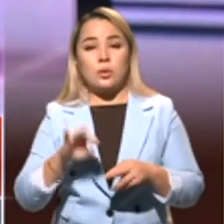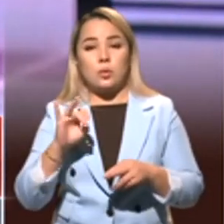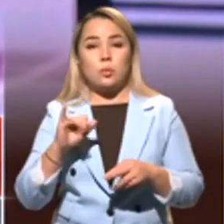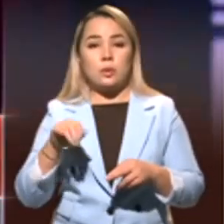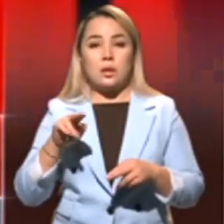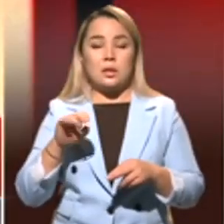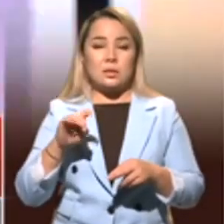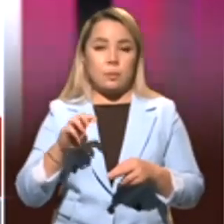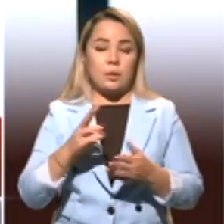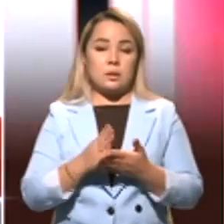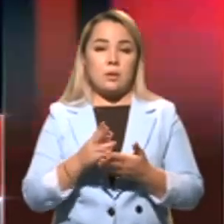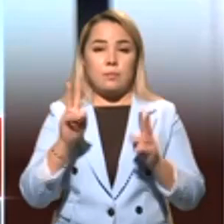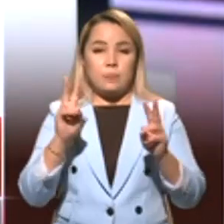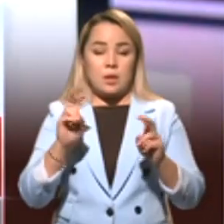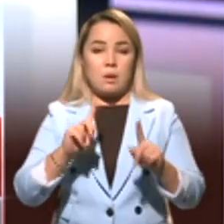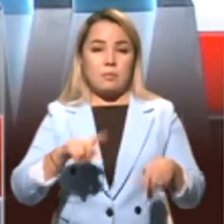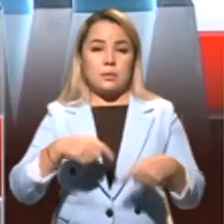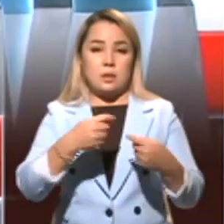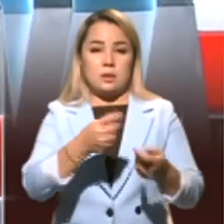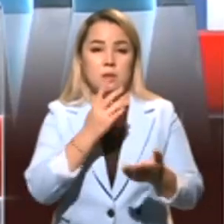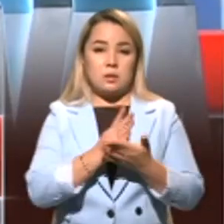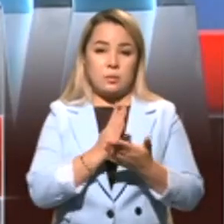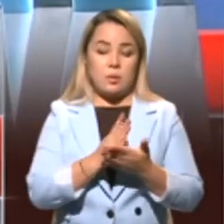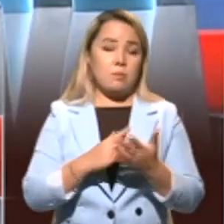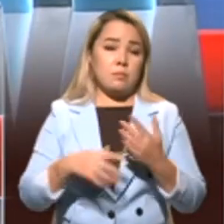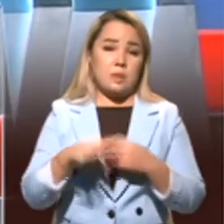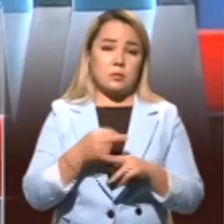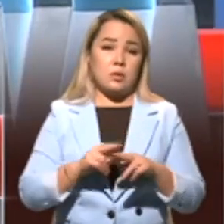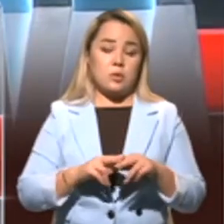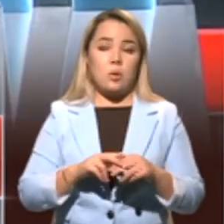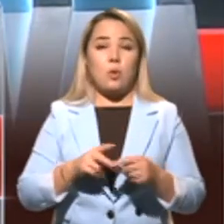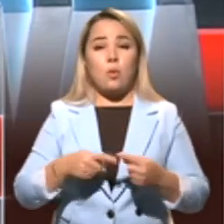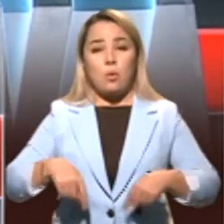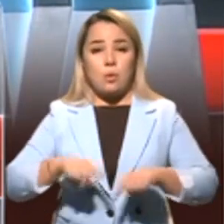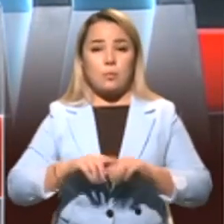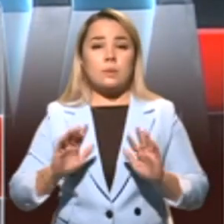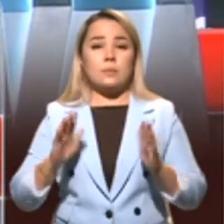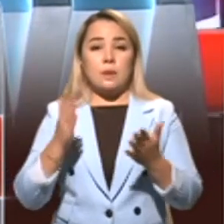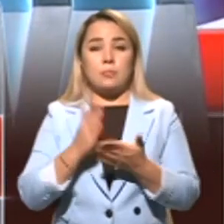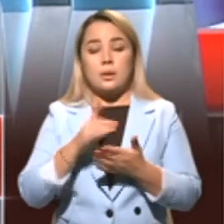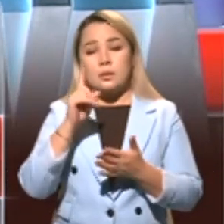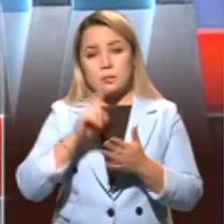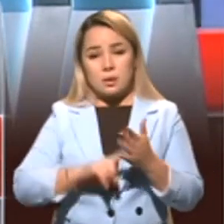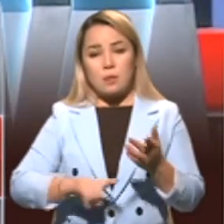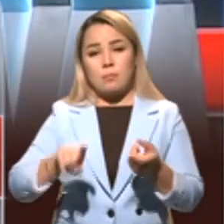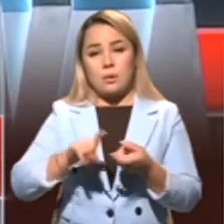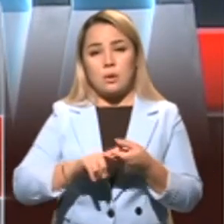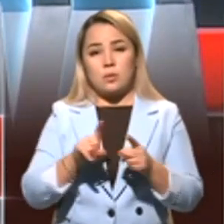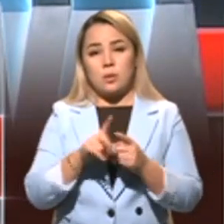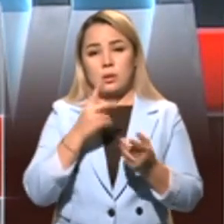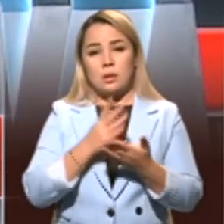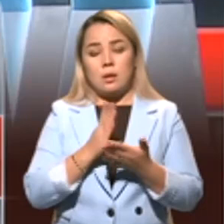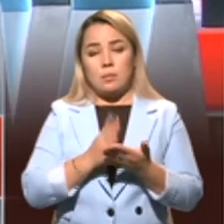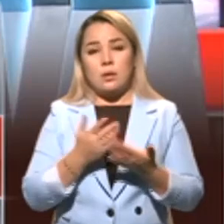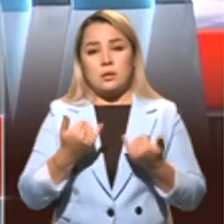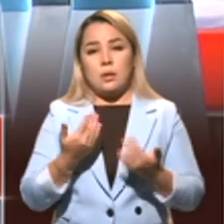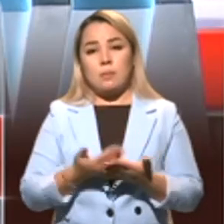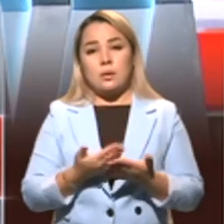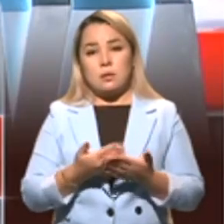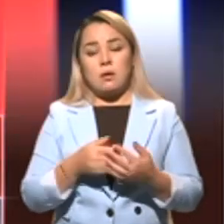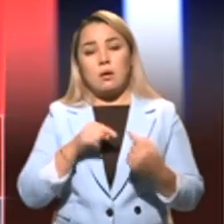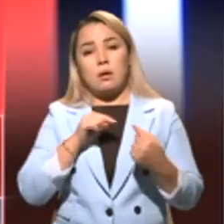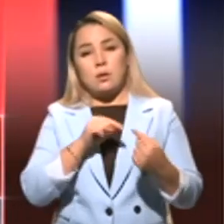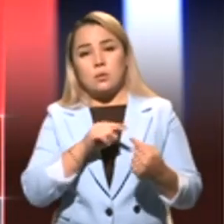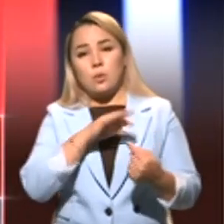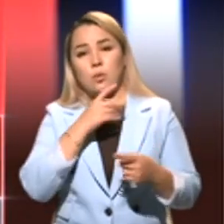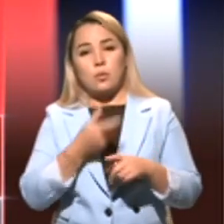иудаизм еврейлердің қолына өтіп жатыр. Бұлардың бәрі қоғамда болып жатқан оқиғалар, бұл дінмен де байланысы бар. Мысалы,